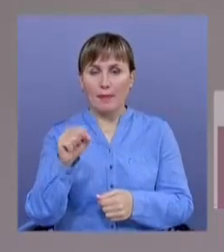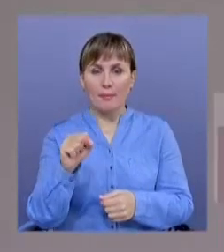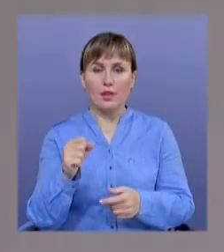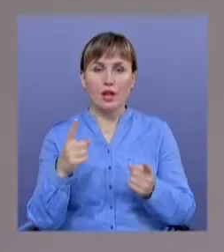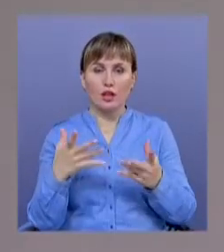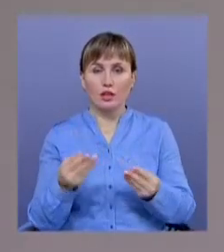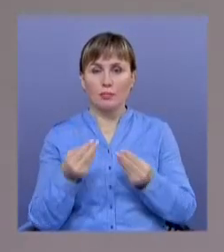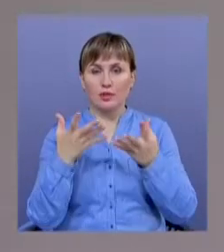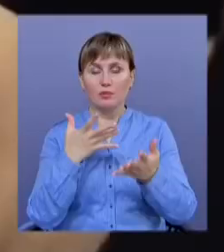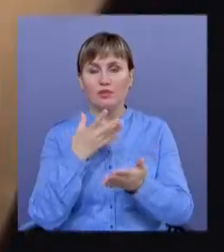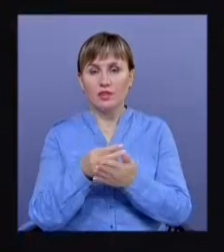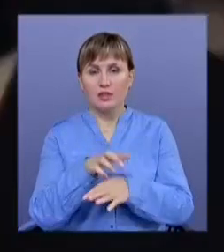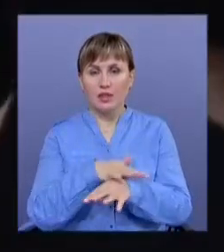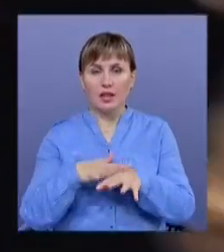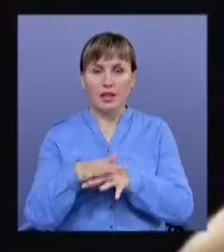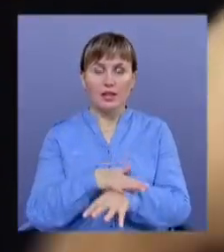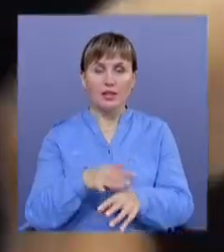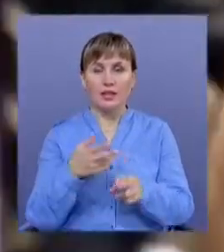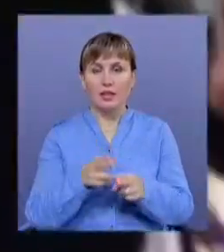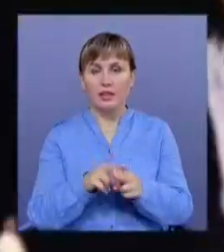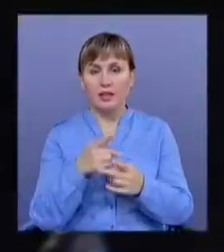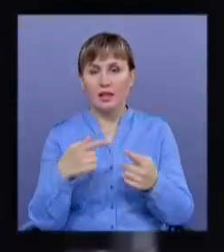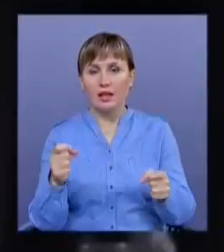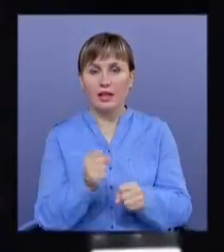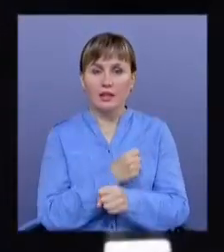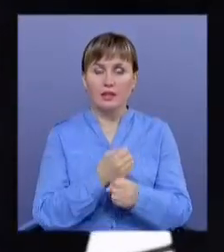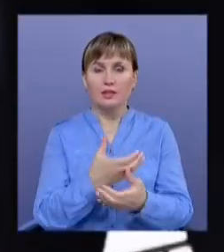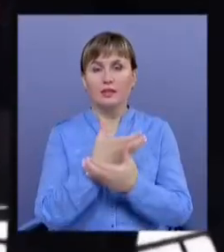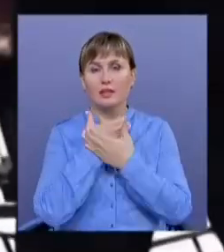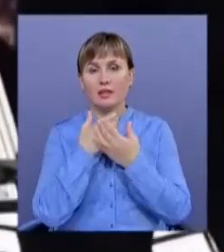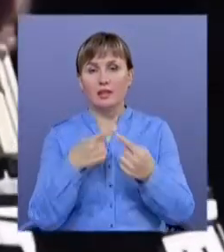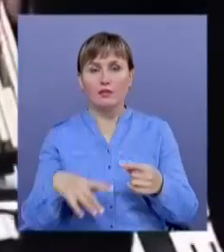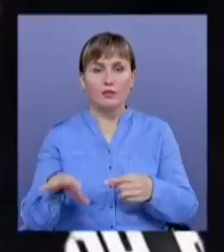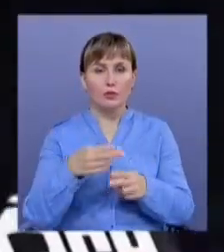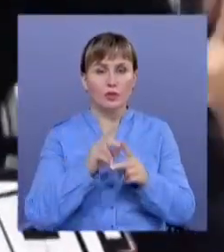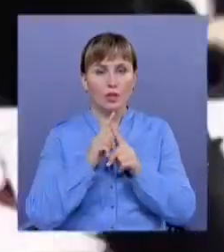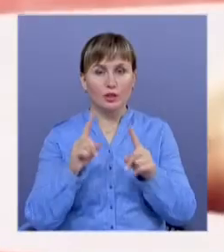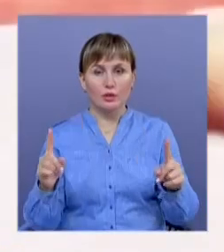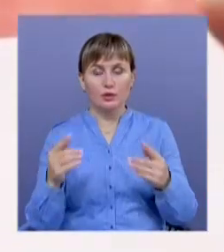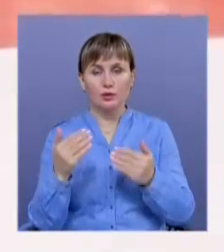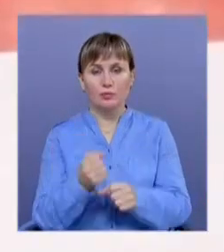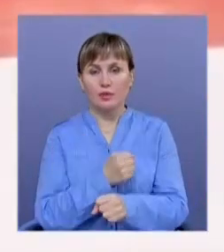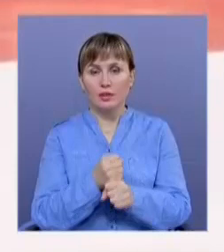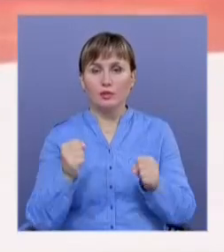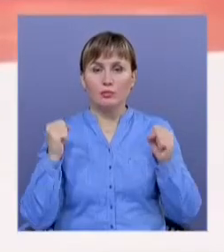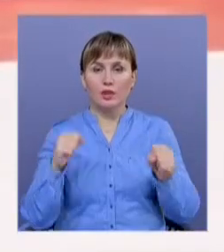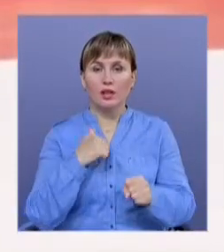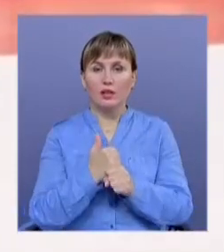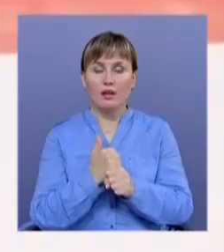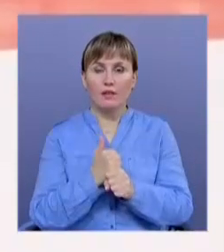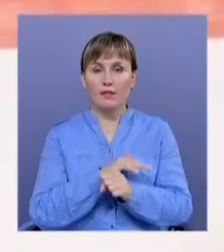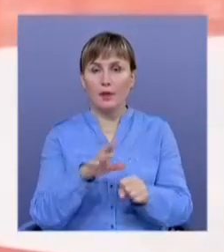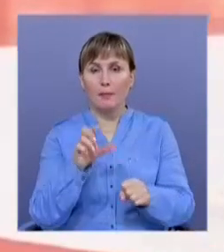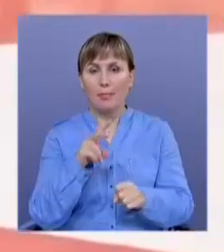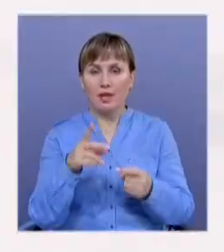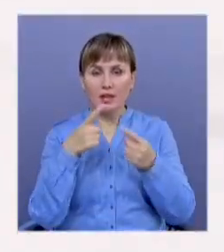конечно, посвящаем своей стране. Болевые захваты и удушающие приемы – все это особенности грэпплинга. В этом спорте главное не баллы, а